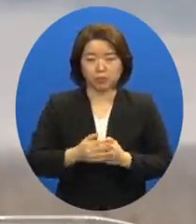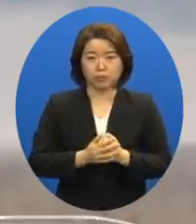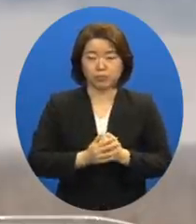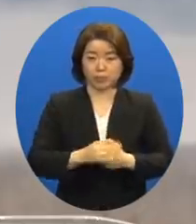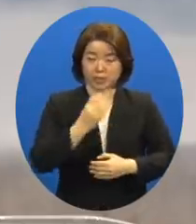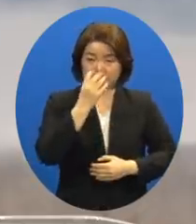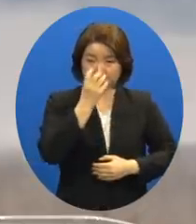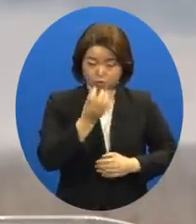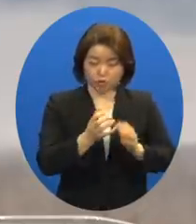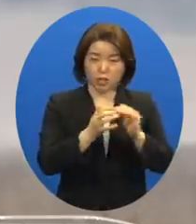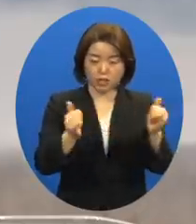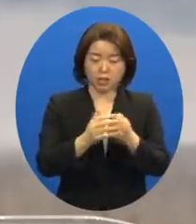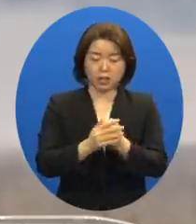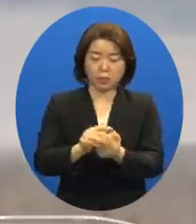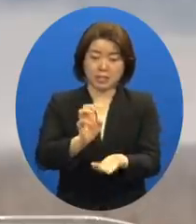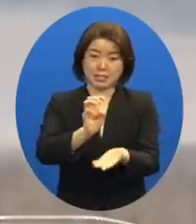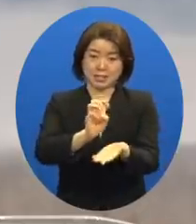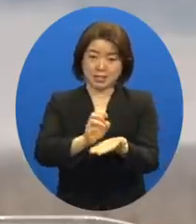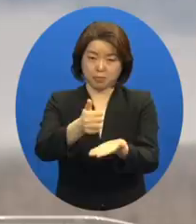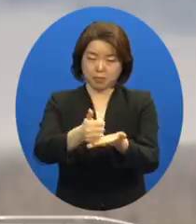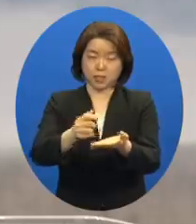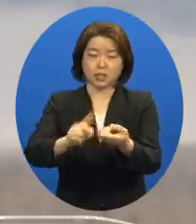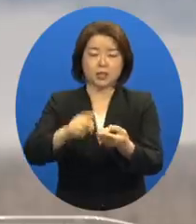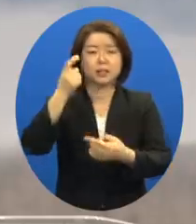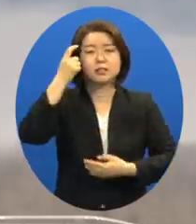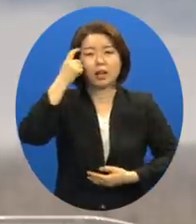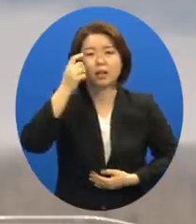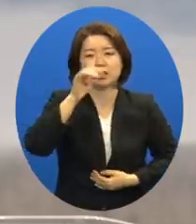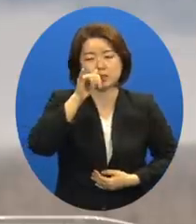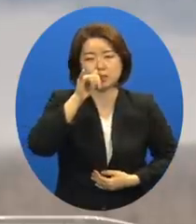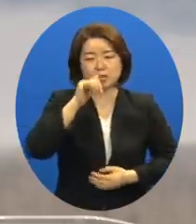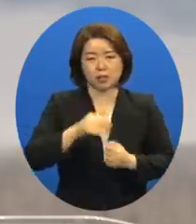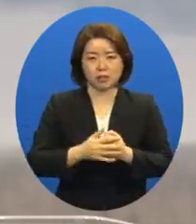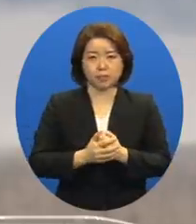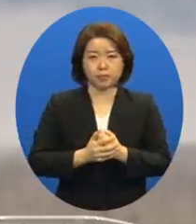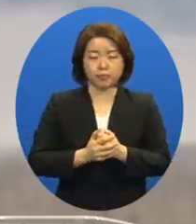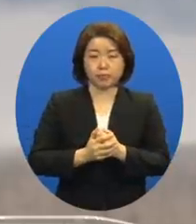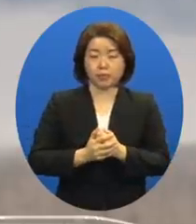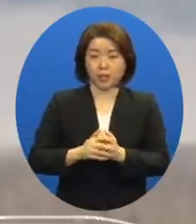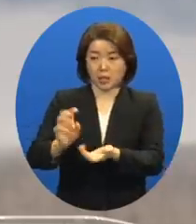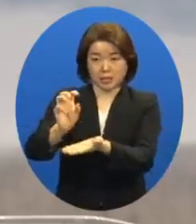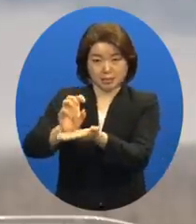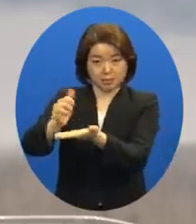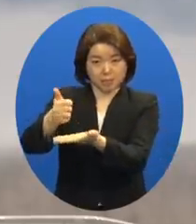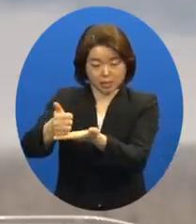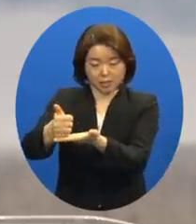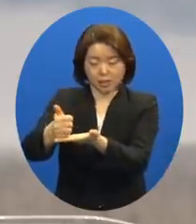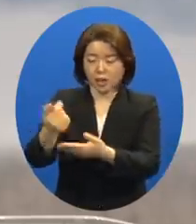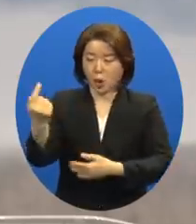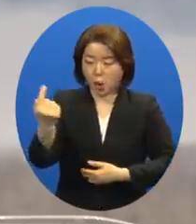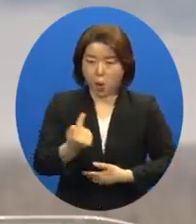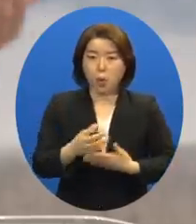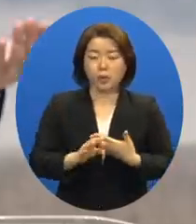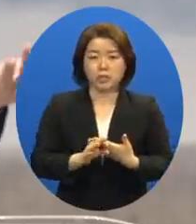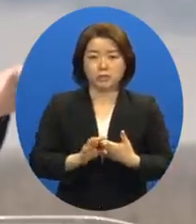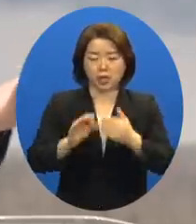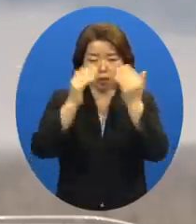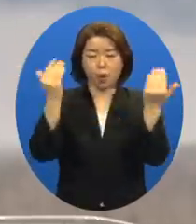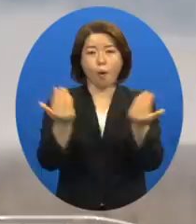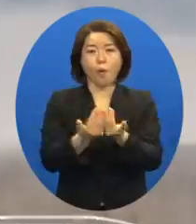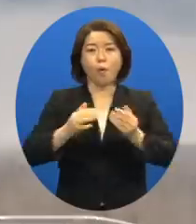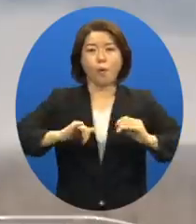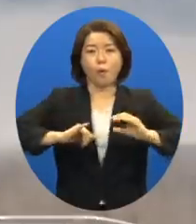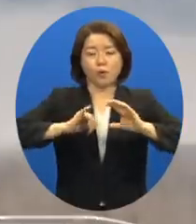유대인들은 메시아에 대한 사상이 있습니다. 그들은 메시아가 오면 온 세상이